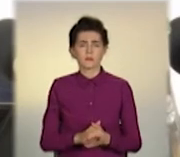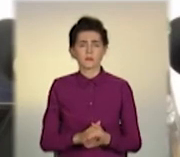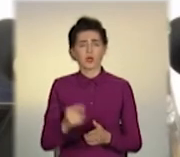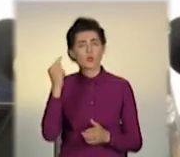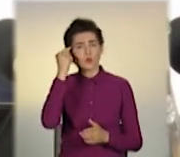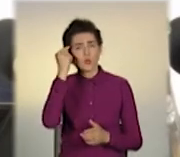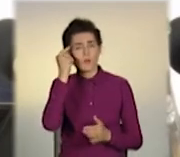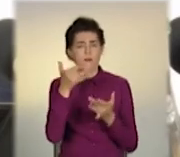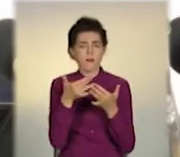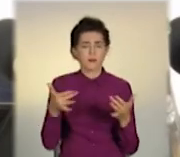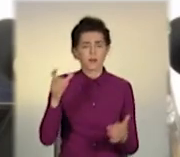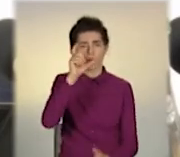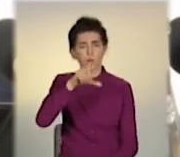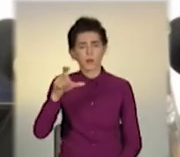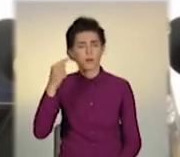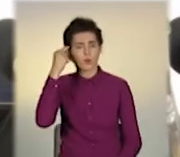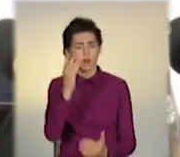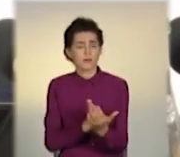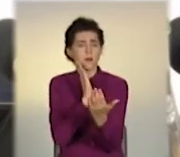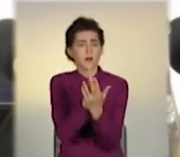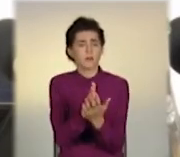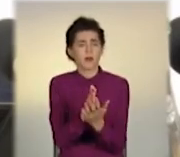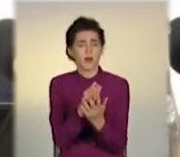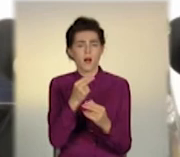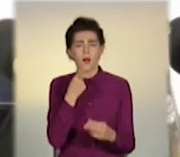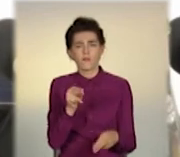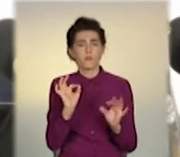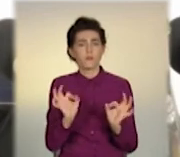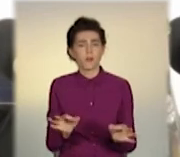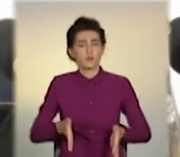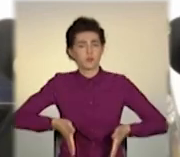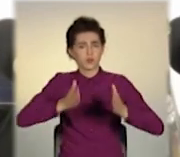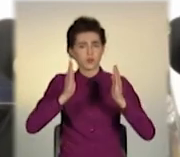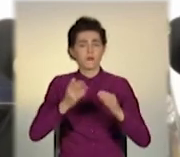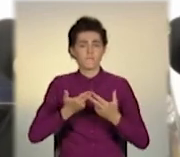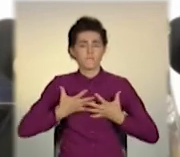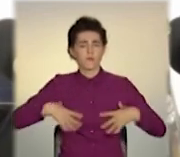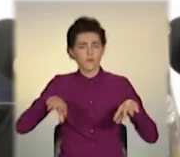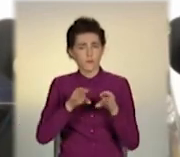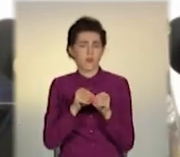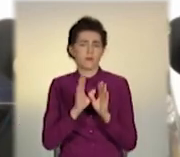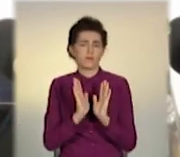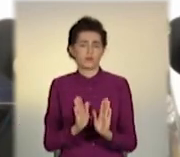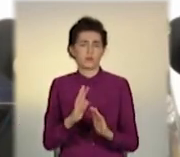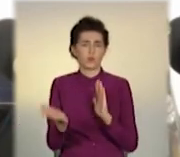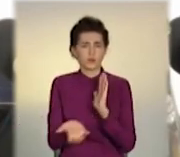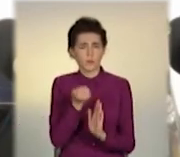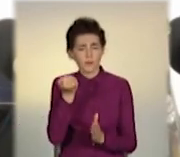думок людей направляє на той вірний шлях, який нас разом приведе до